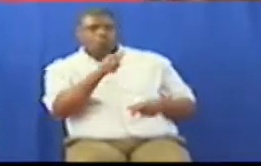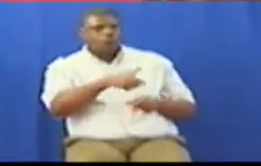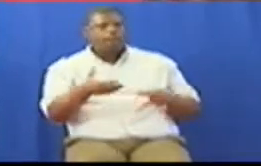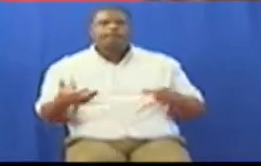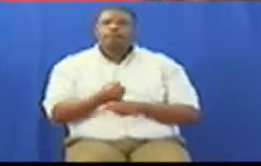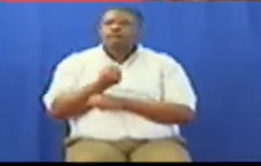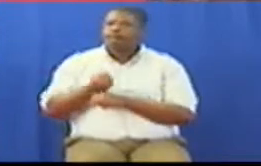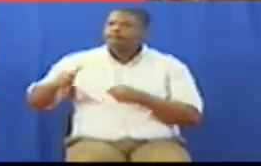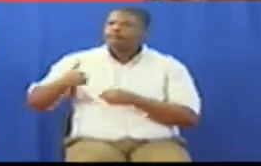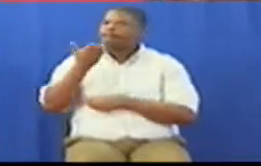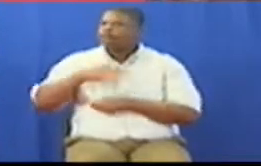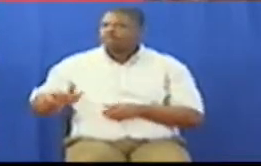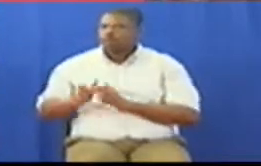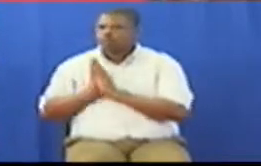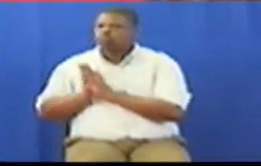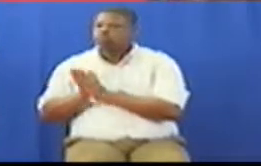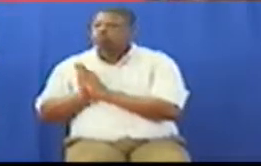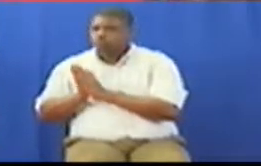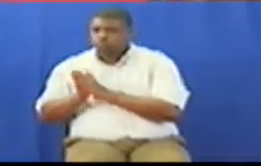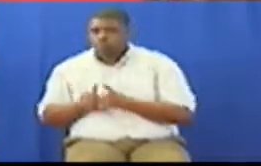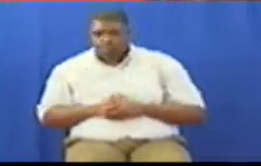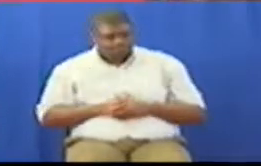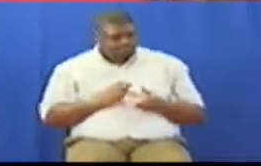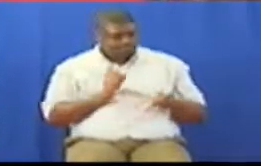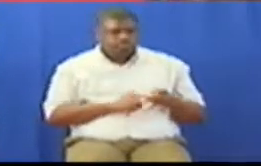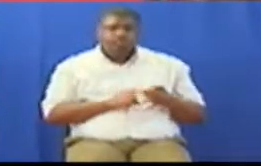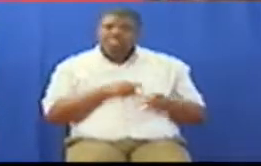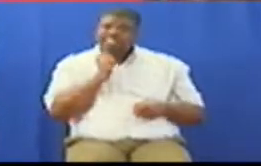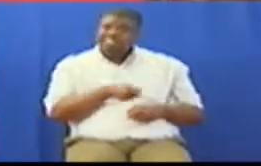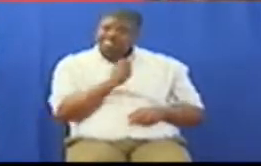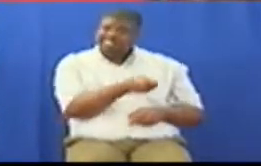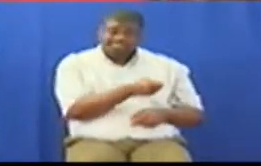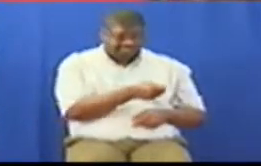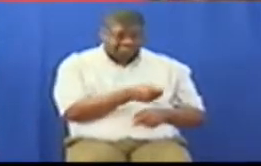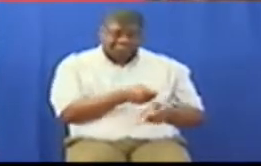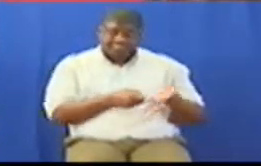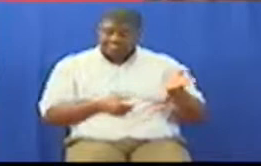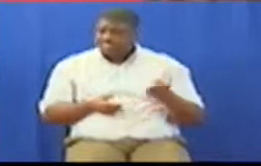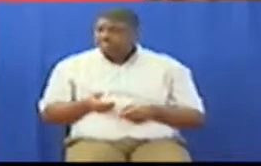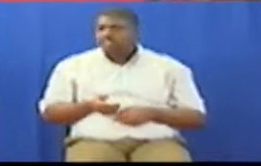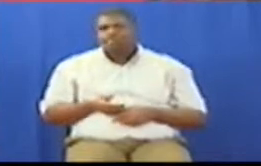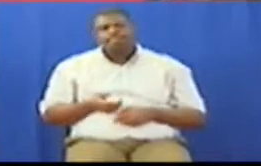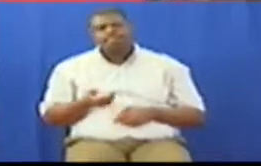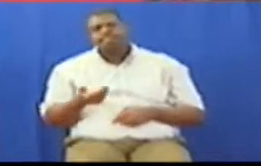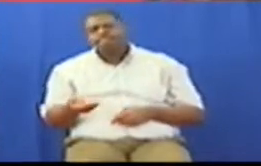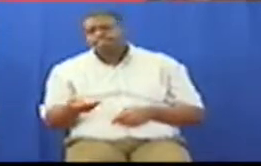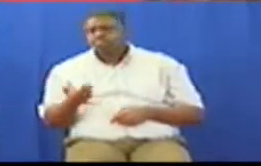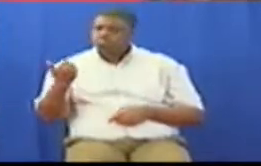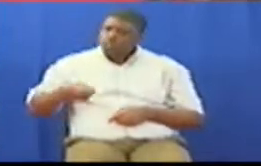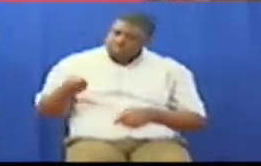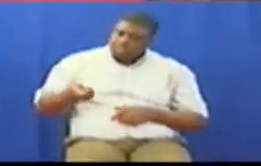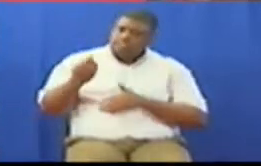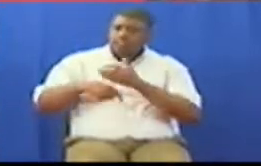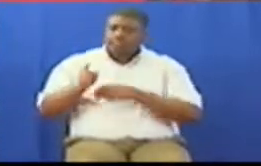kupata maji. Nakushukuru sana tena sana. Mheshimiwa Spika, pia ningependa kupongeza hasa katika kuingia